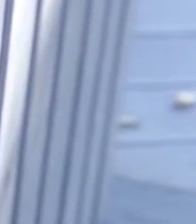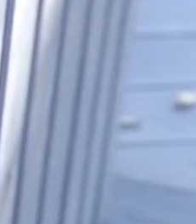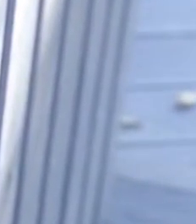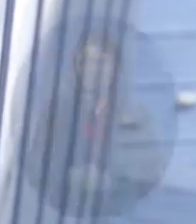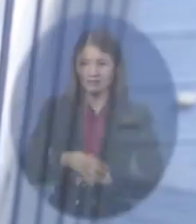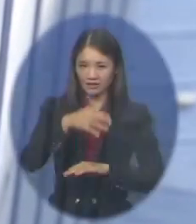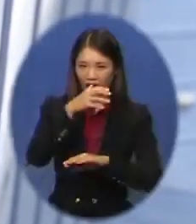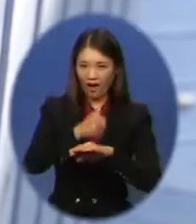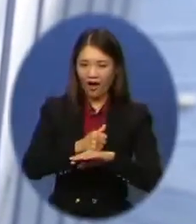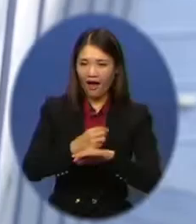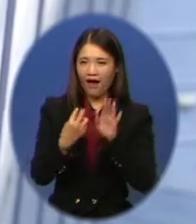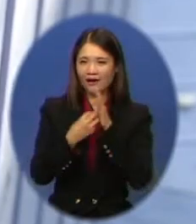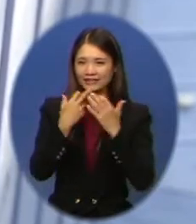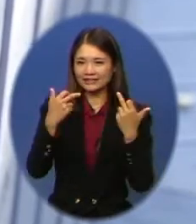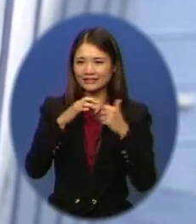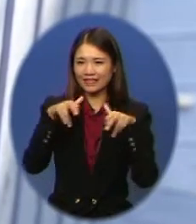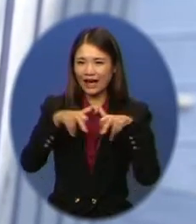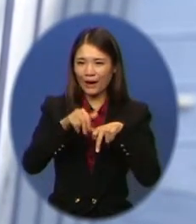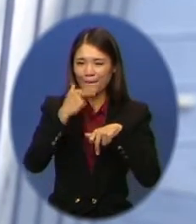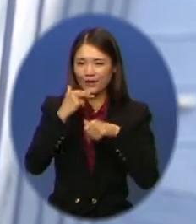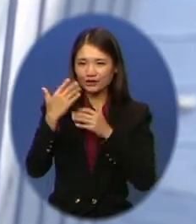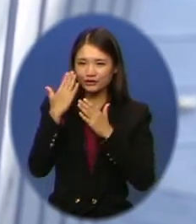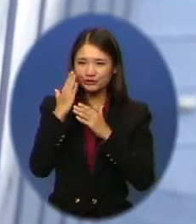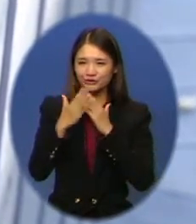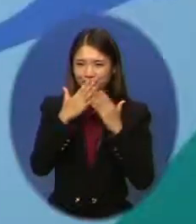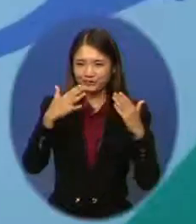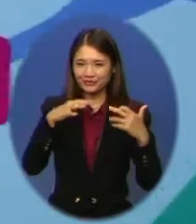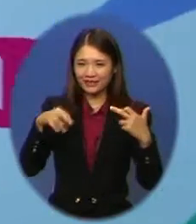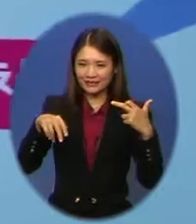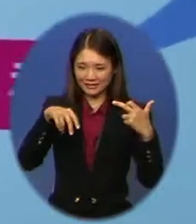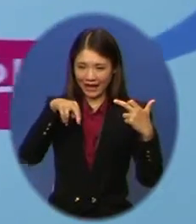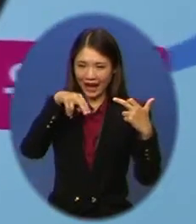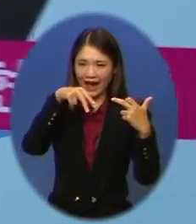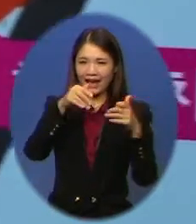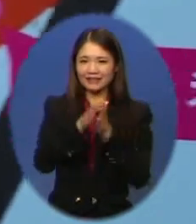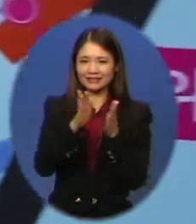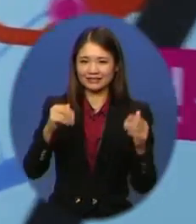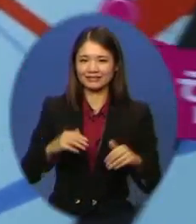드디어 관악산 무장애 숲길 산행이 시작되었습니다.